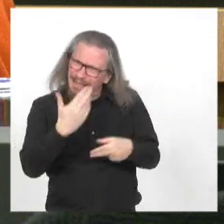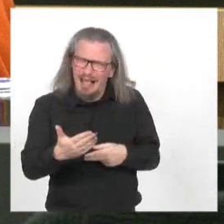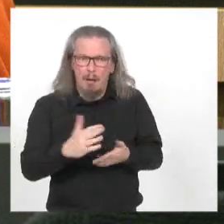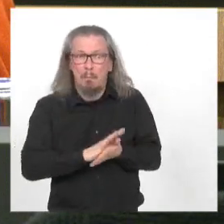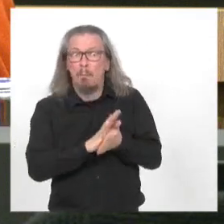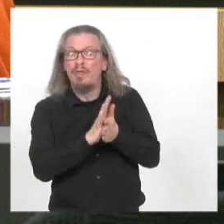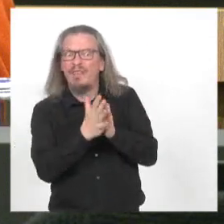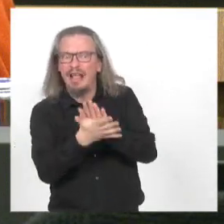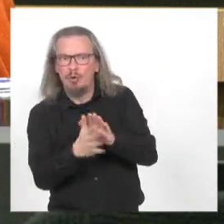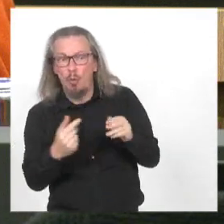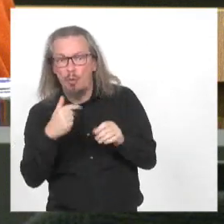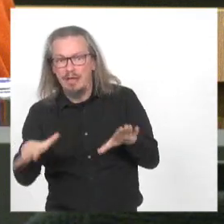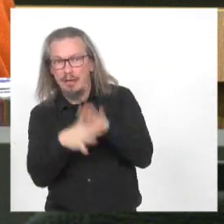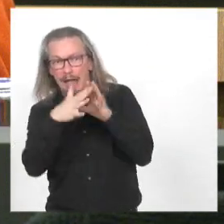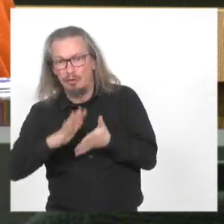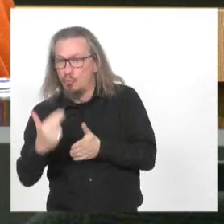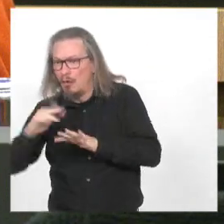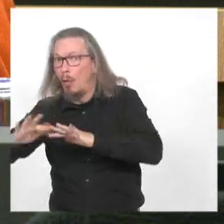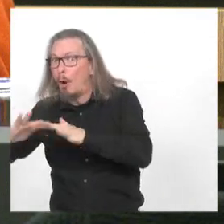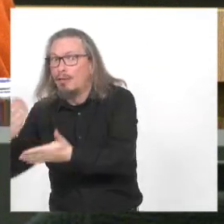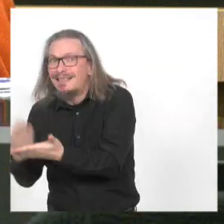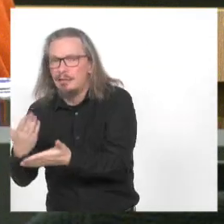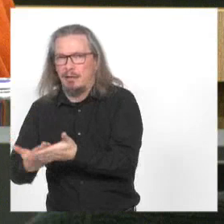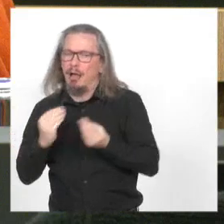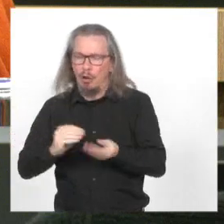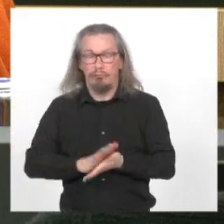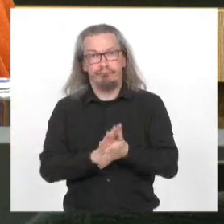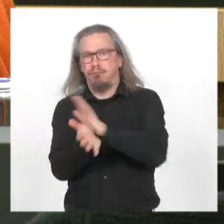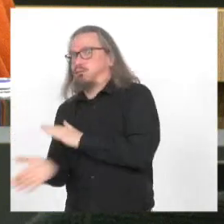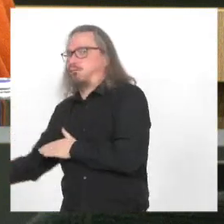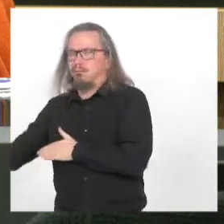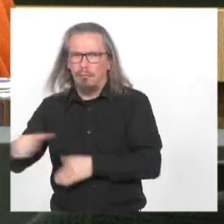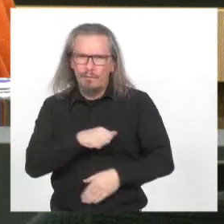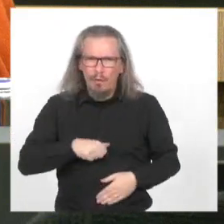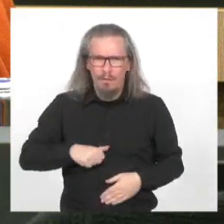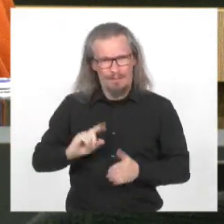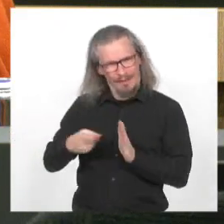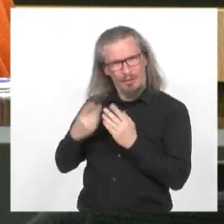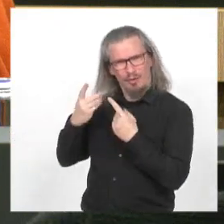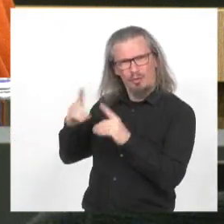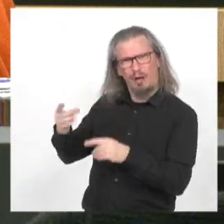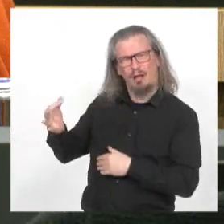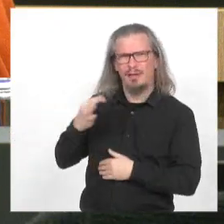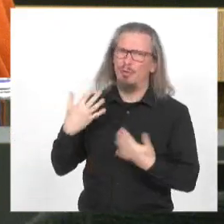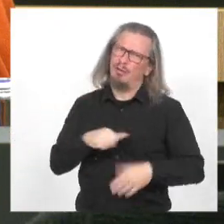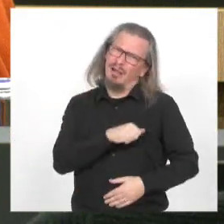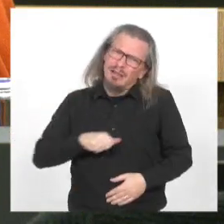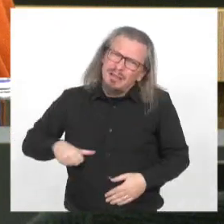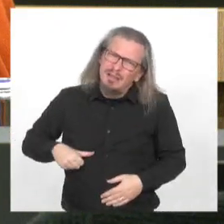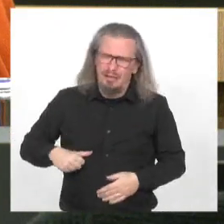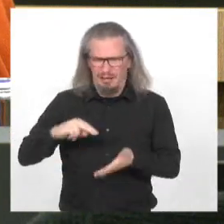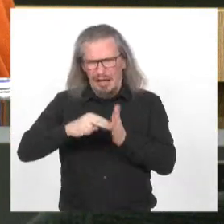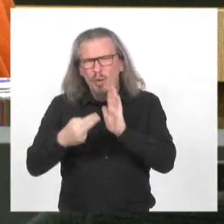modification de leur nature et que cela, je cite, constitue un tournant. Le défenseur des droits parle de risques considérable que représentent les